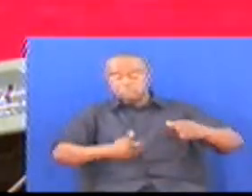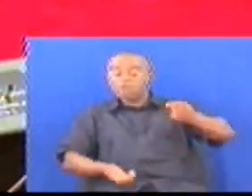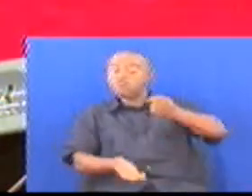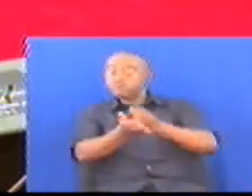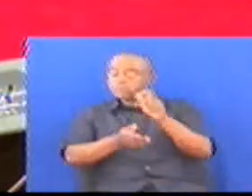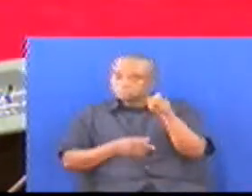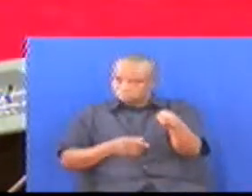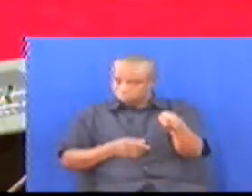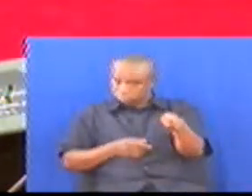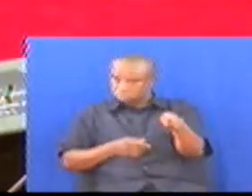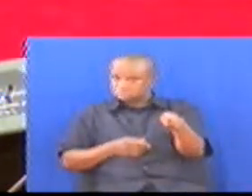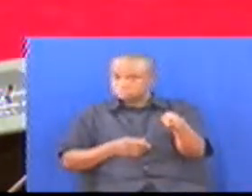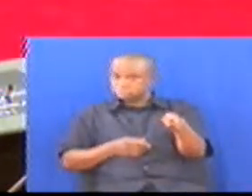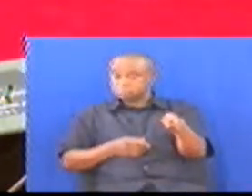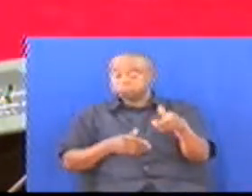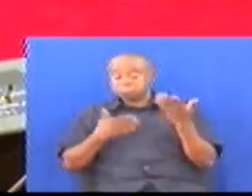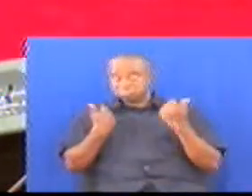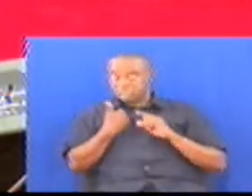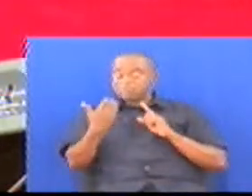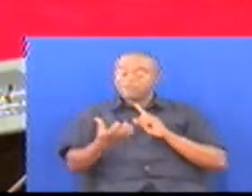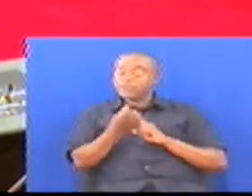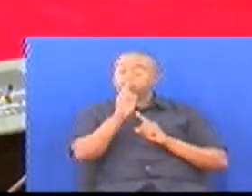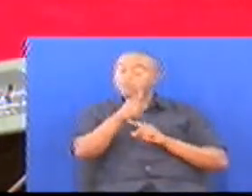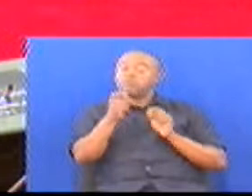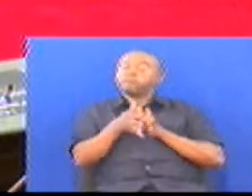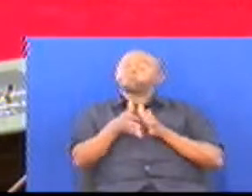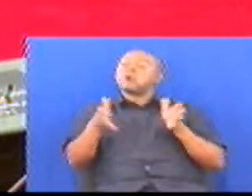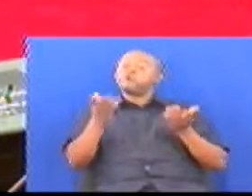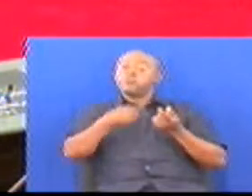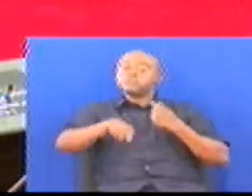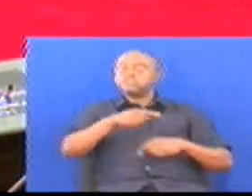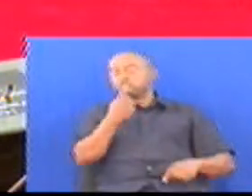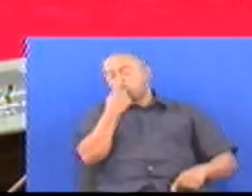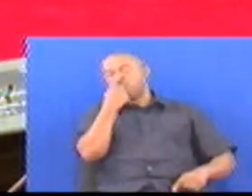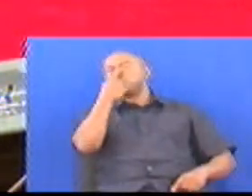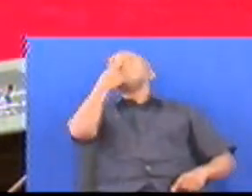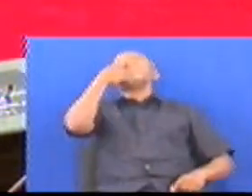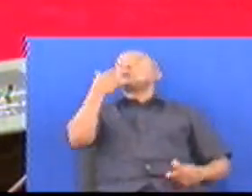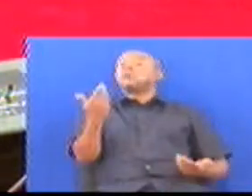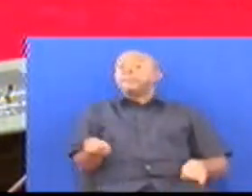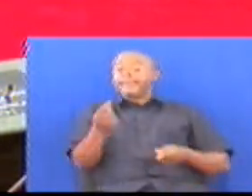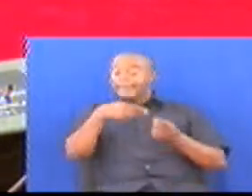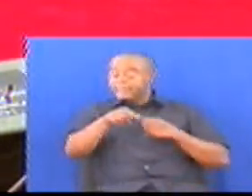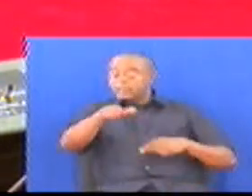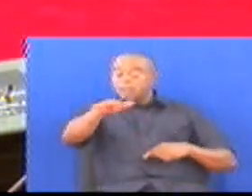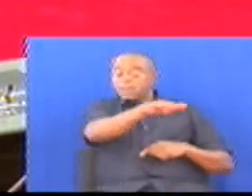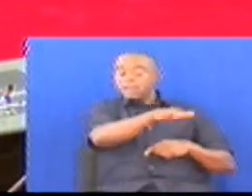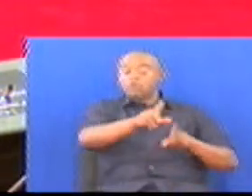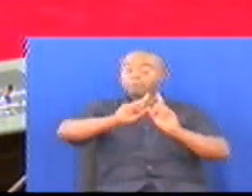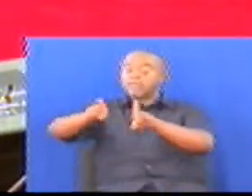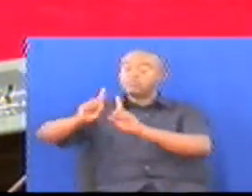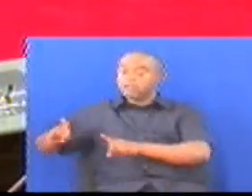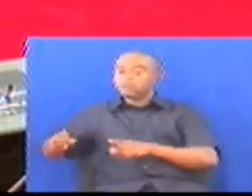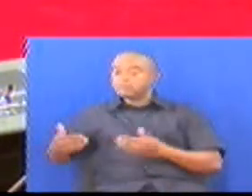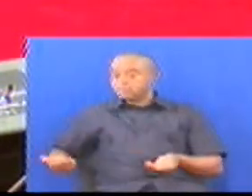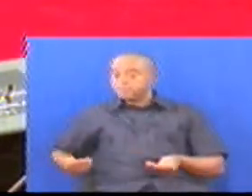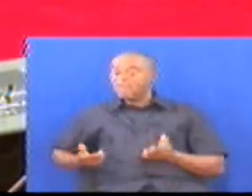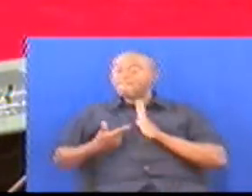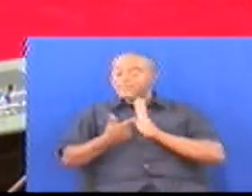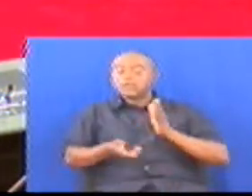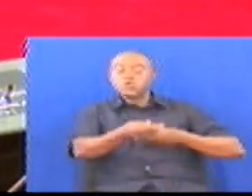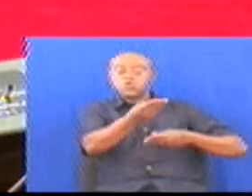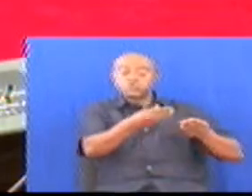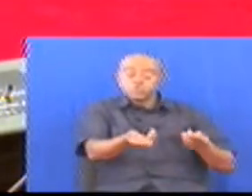Muungano wa Tanzania. Mafanikio makubwa ya kujivunia yamepatikana katika nyanja mbalimbali, hususan